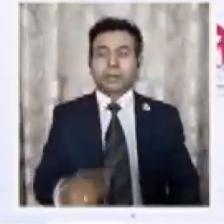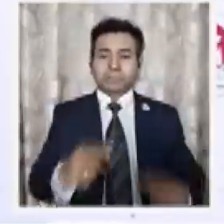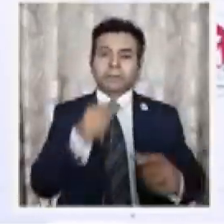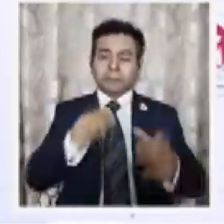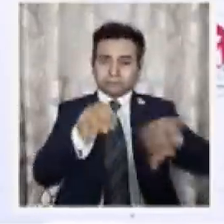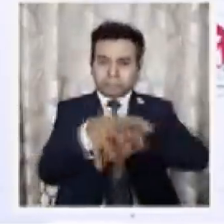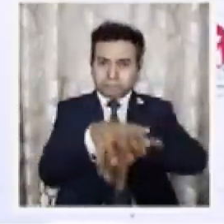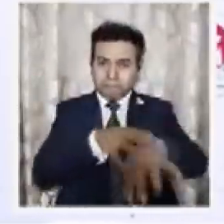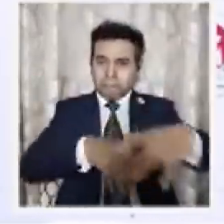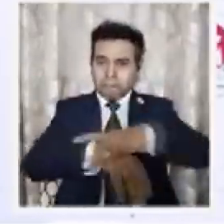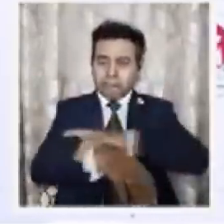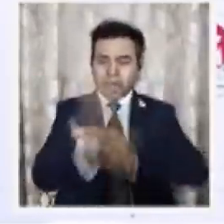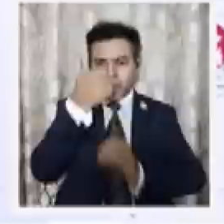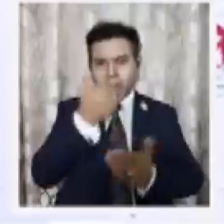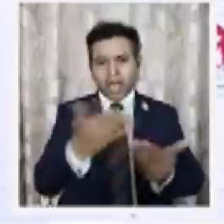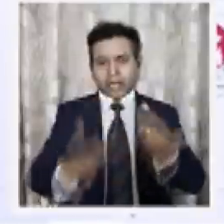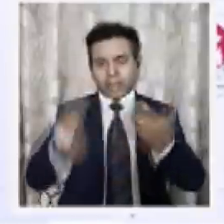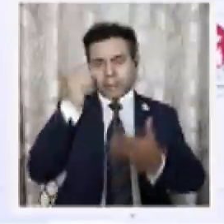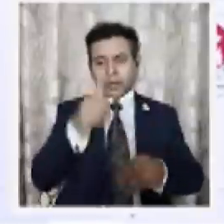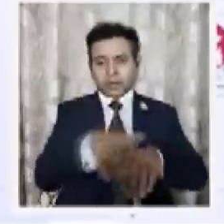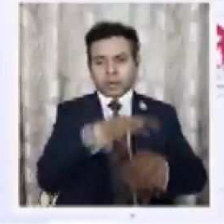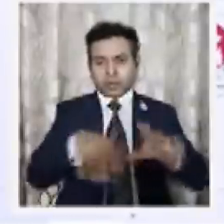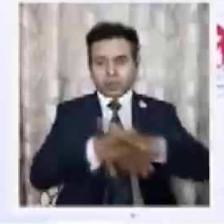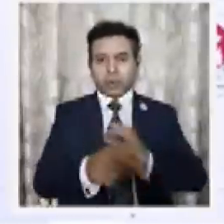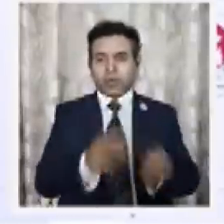গেছে, বিভিন্ন ক্যাটাগরির গ্লাভস